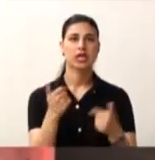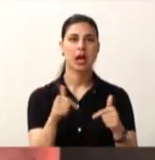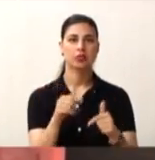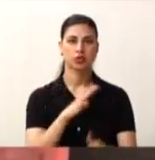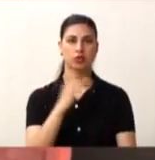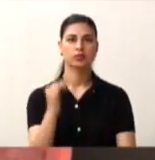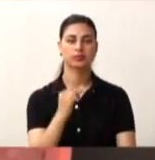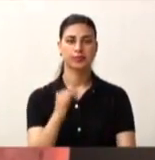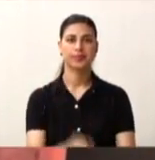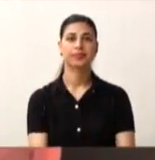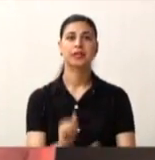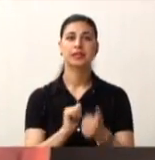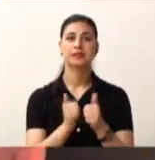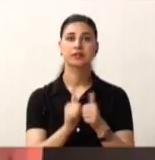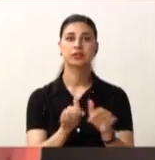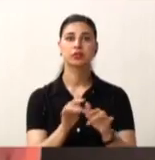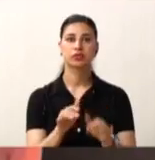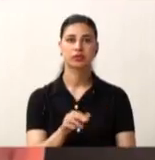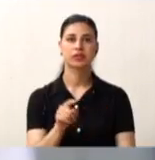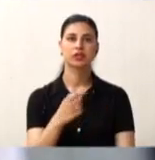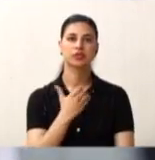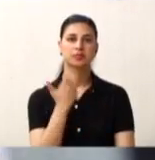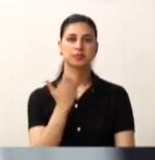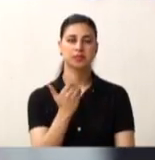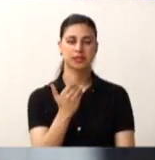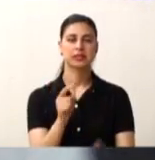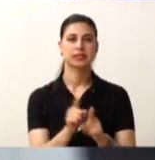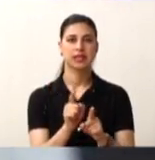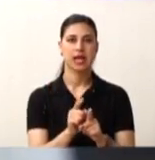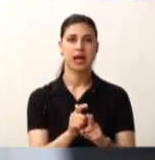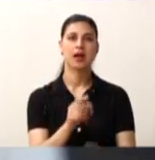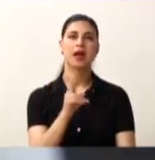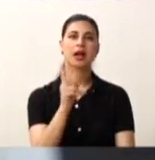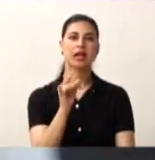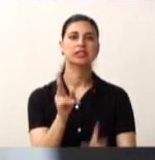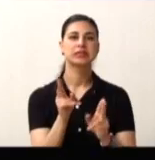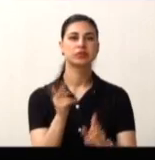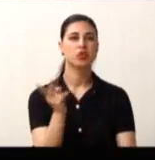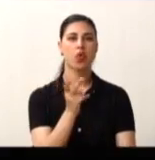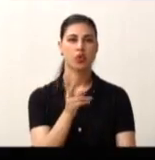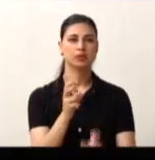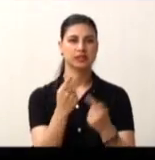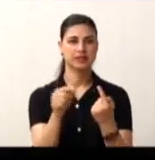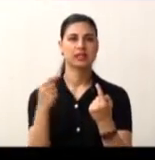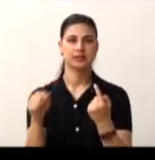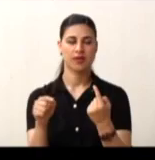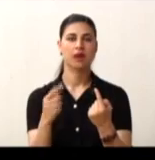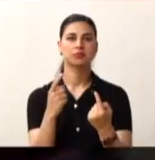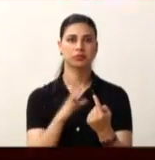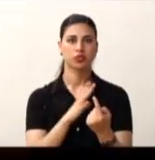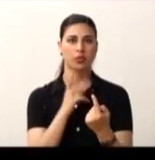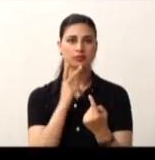გამოსცადეს. ნივთიერებათა ცვლის პროცესი ადენოკარცინომისა და ბრტყელურჯედოვანი კარცინომის შემთხვევაში განსხვავებული